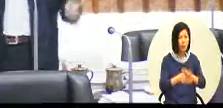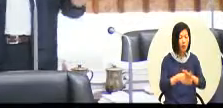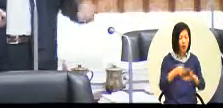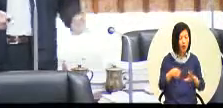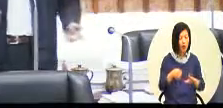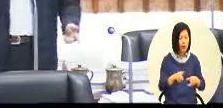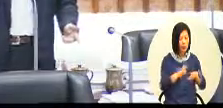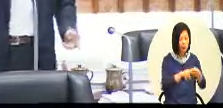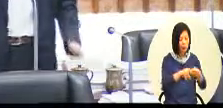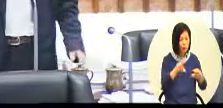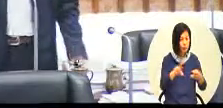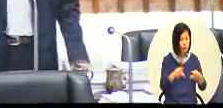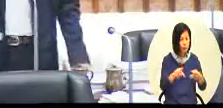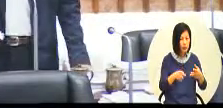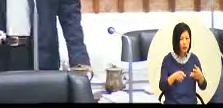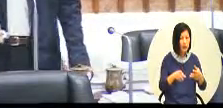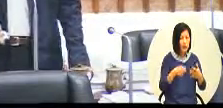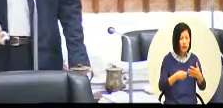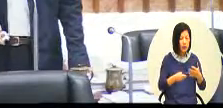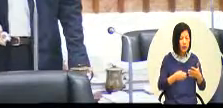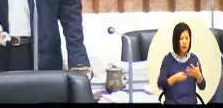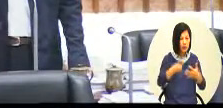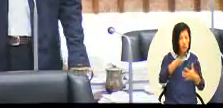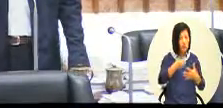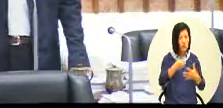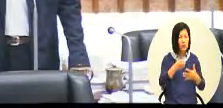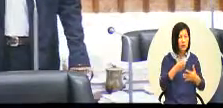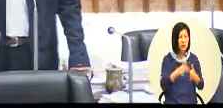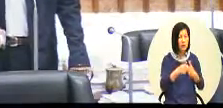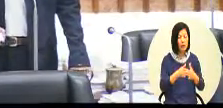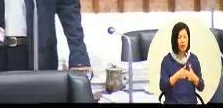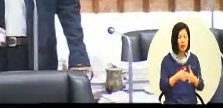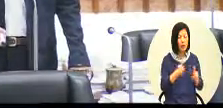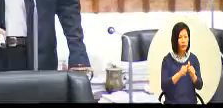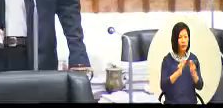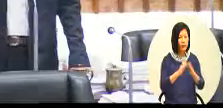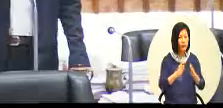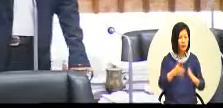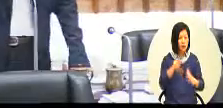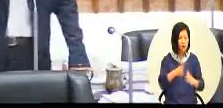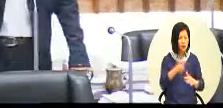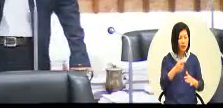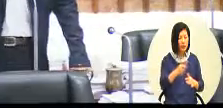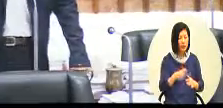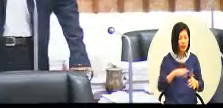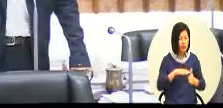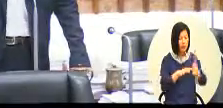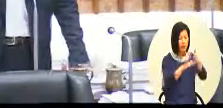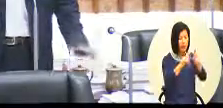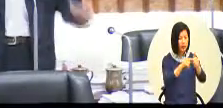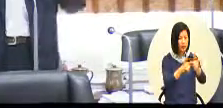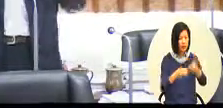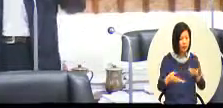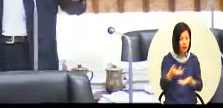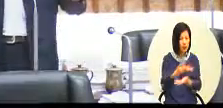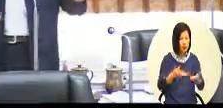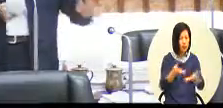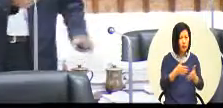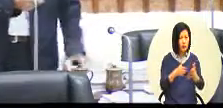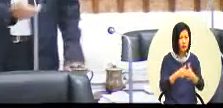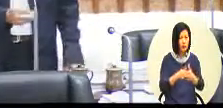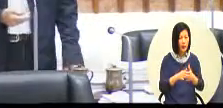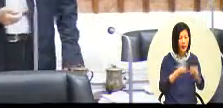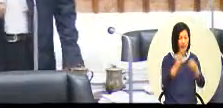一个成效，就是副市长请您做一个领导者，然后来协调把我们明德